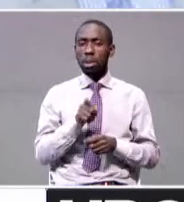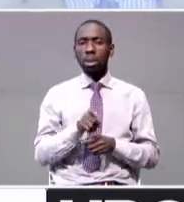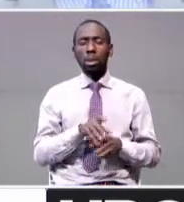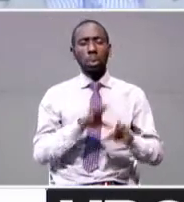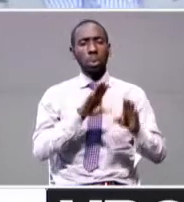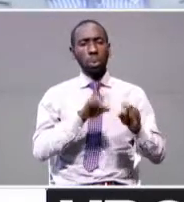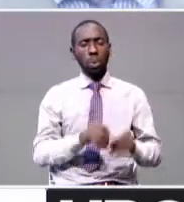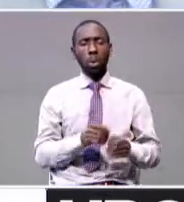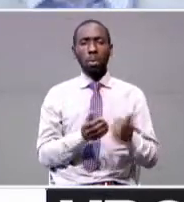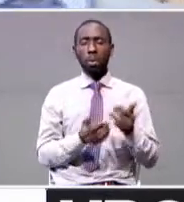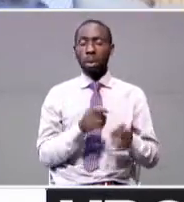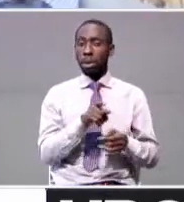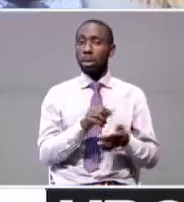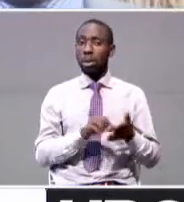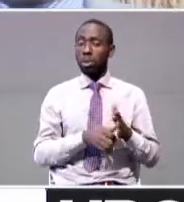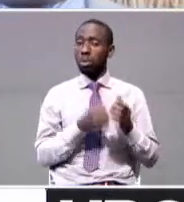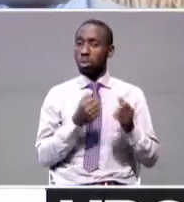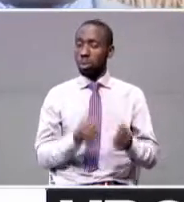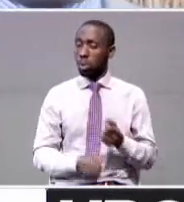nayo nsonga nkulu